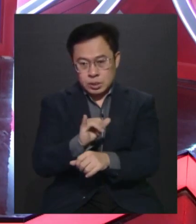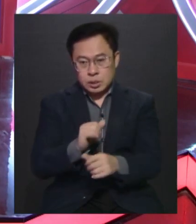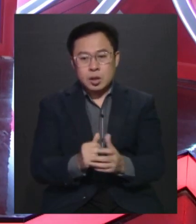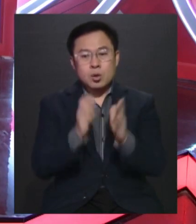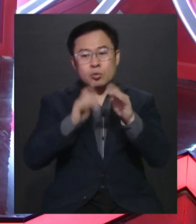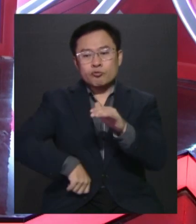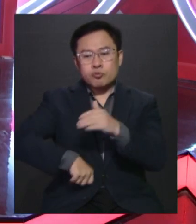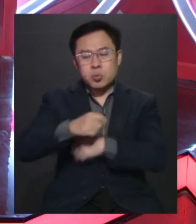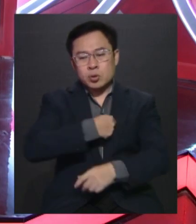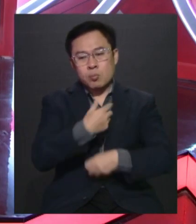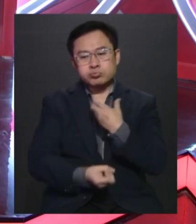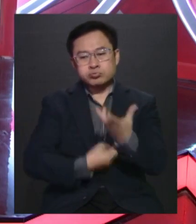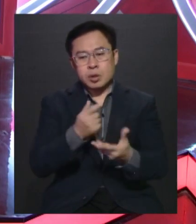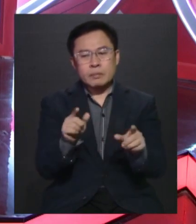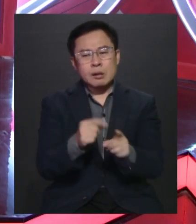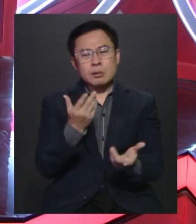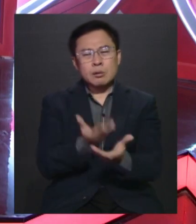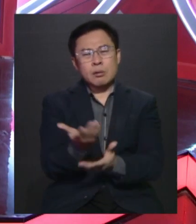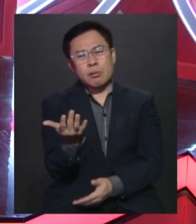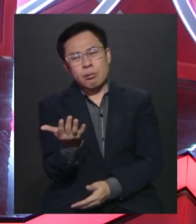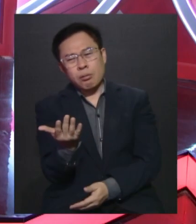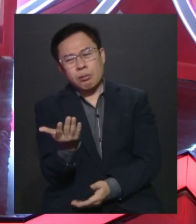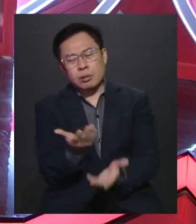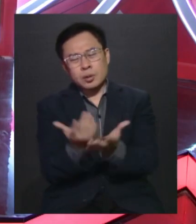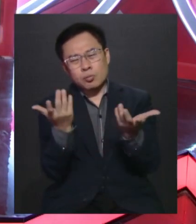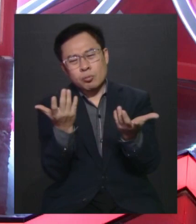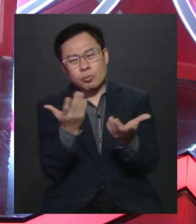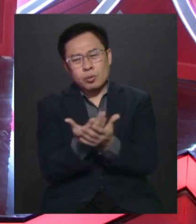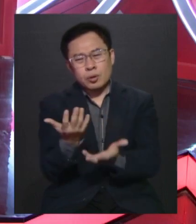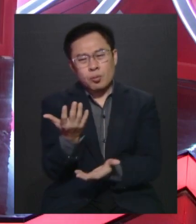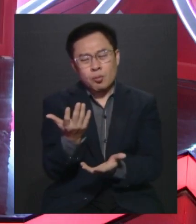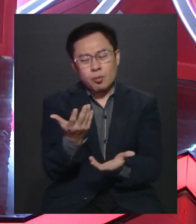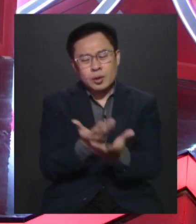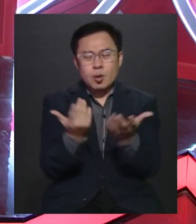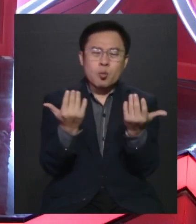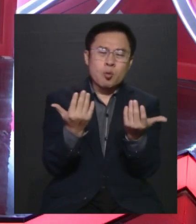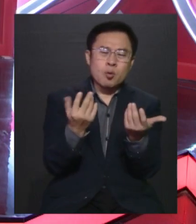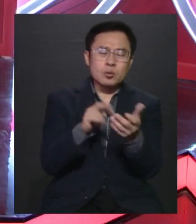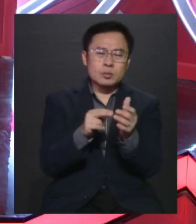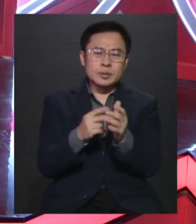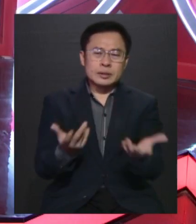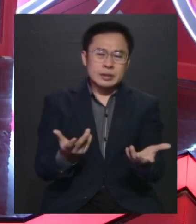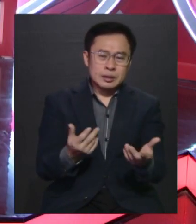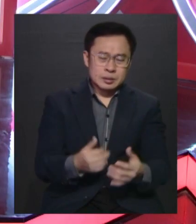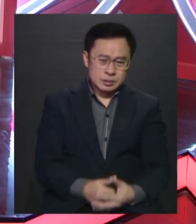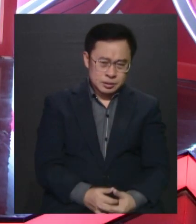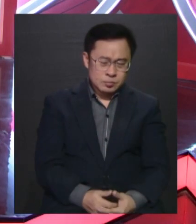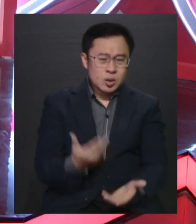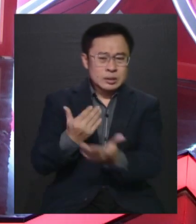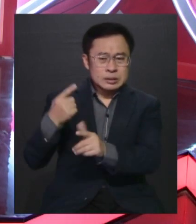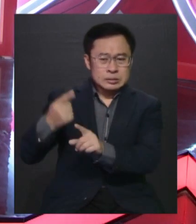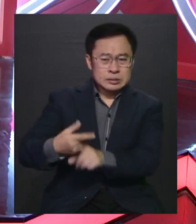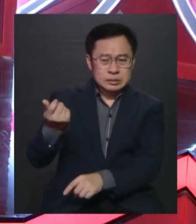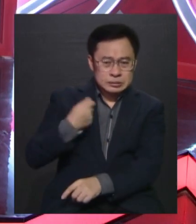นก็ออกมาโพสทวงบ้างบางคนโพสหาทีมนะ แต่เขาไม่ผิดสัญญาใช่ไหมคะในการที่เขาโพสหาที